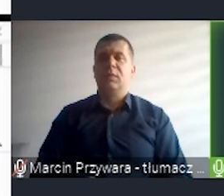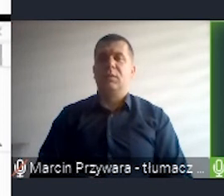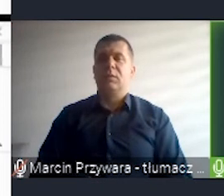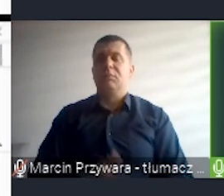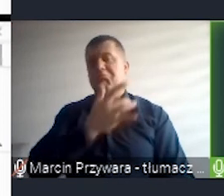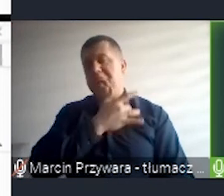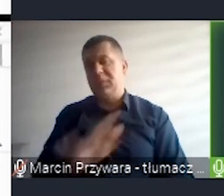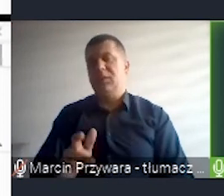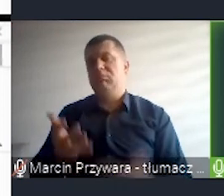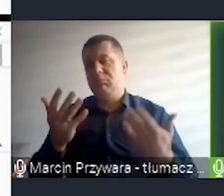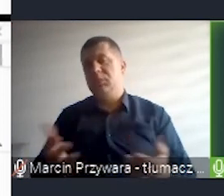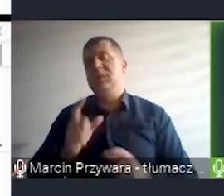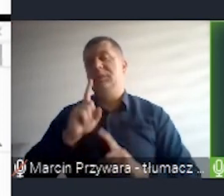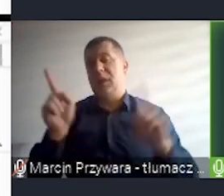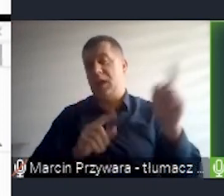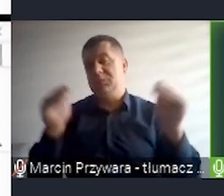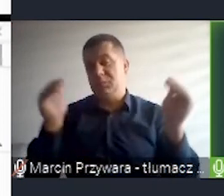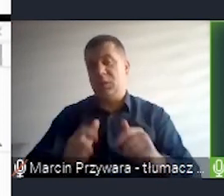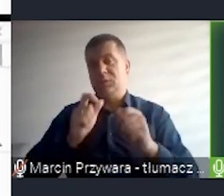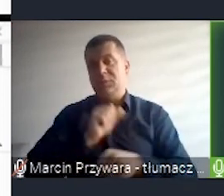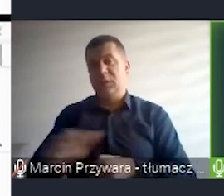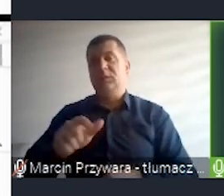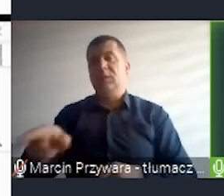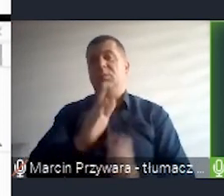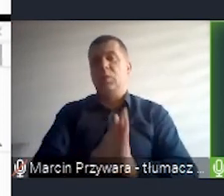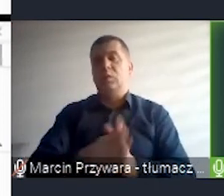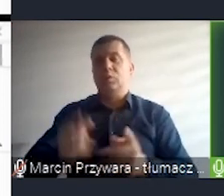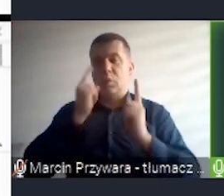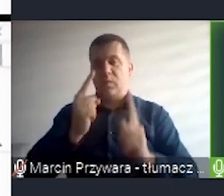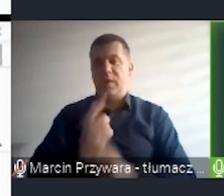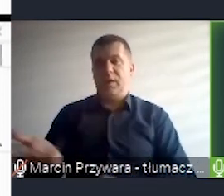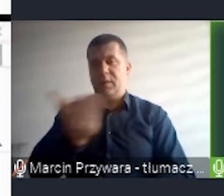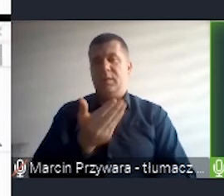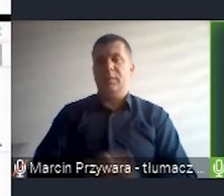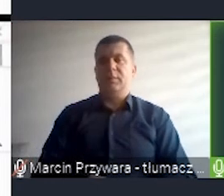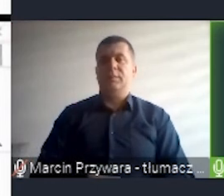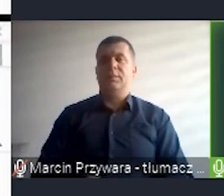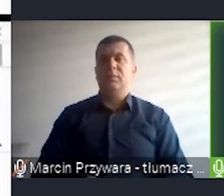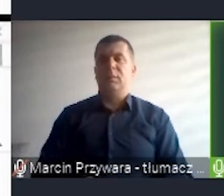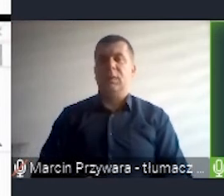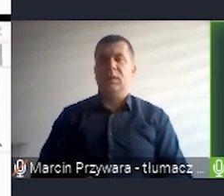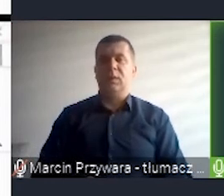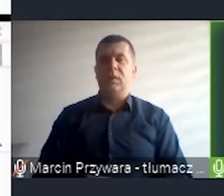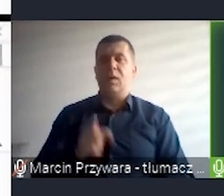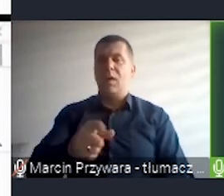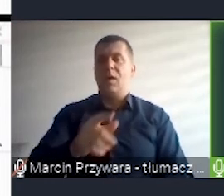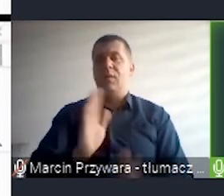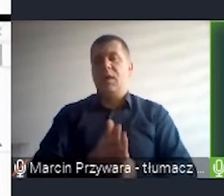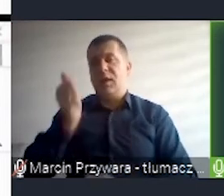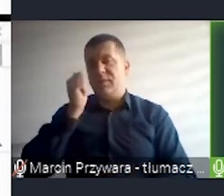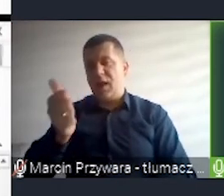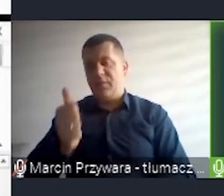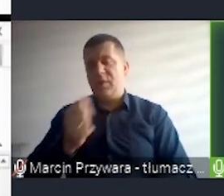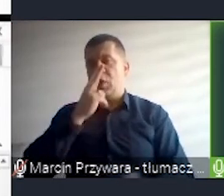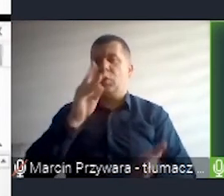Radykalne podejście, no może się zdarzać, więc zwracajcie proszę uwagę. Oczywiście te kwalifikacje